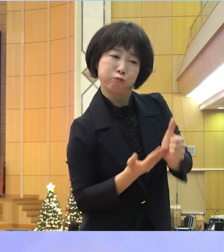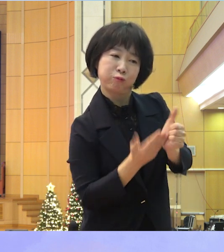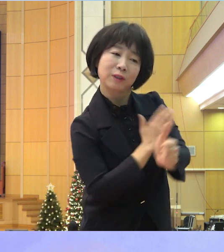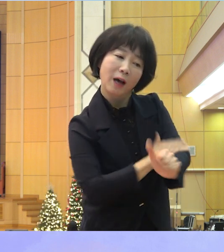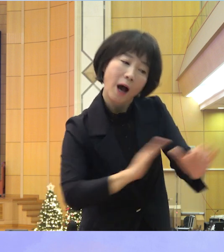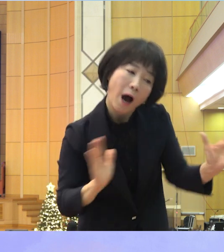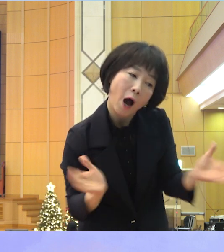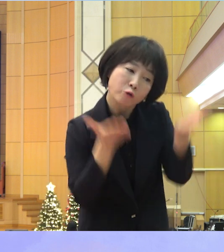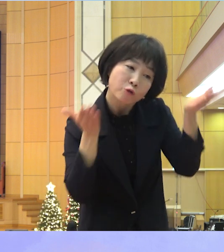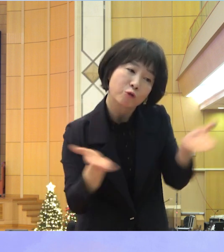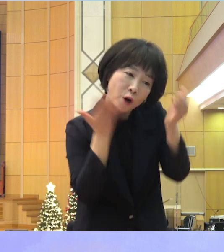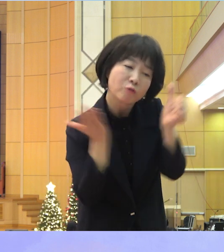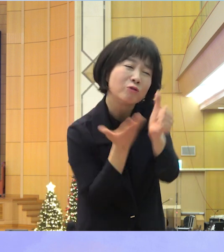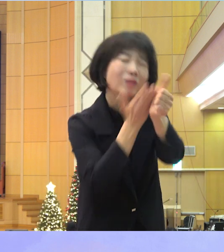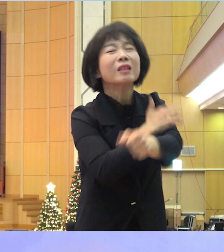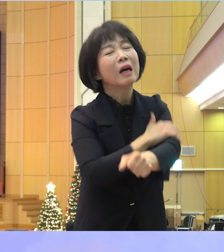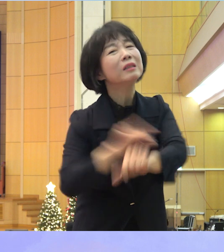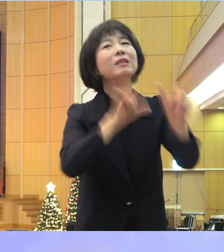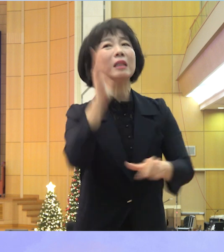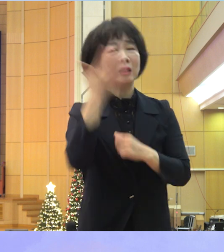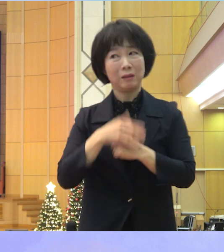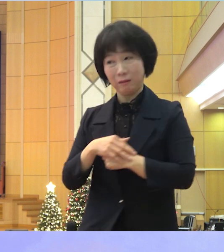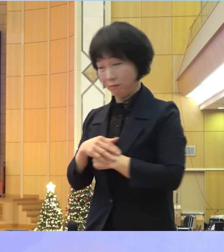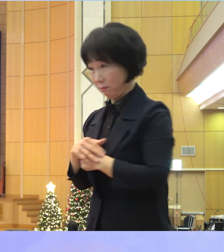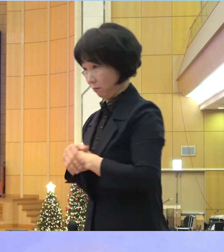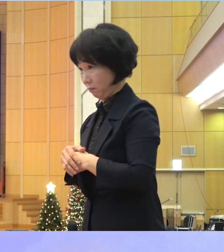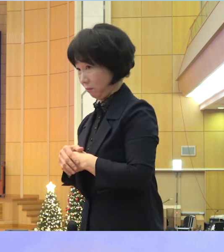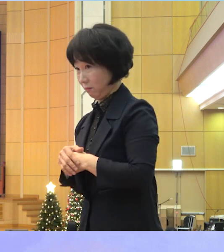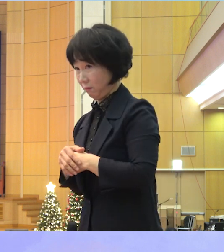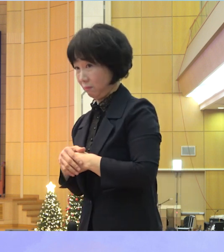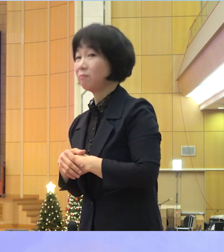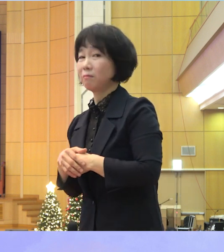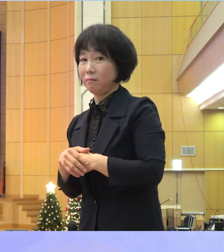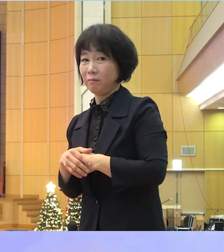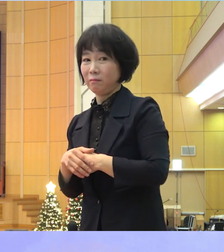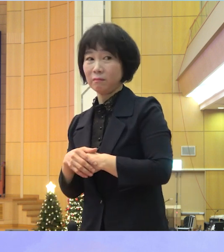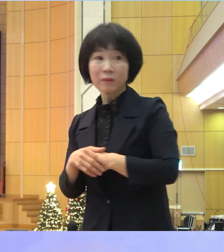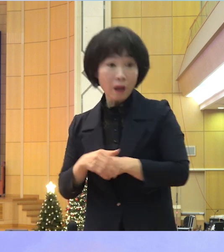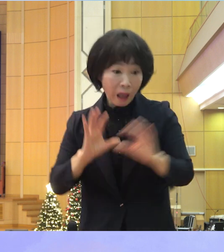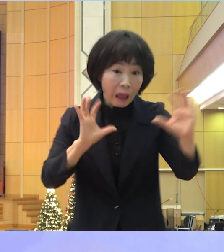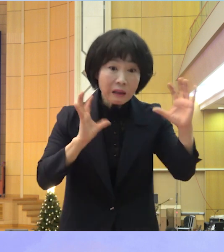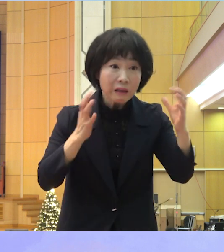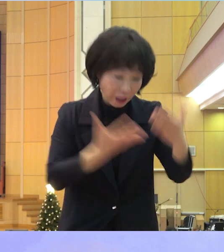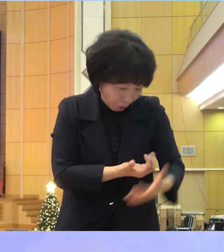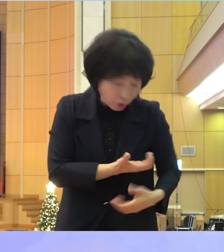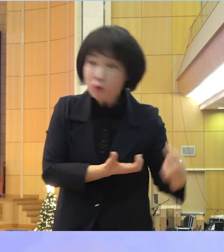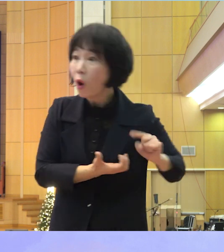얼마나 호의호식하고 잘 삽니까? 그리고 이제 젖을 먹여야 되는데 모세 어머니가